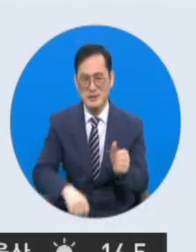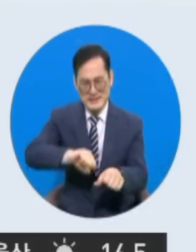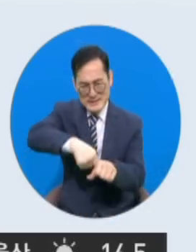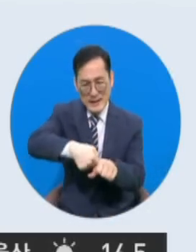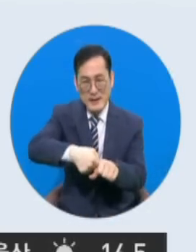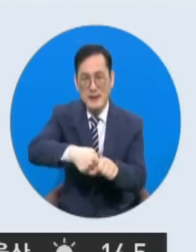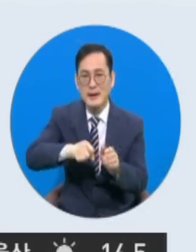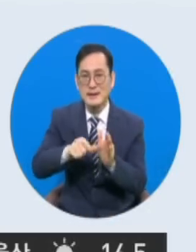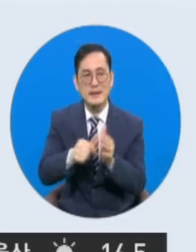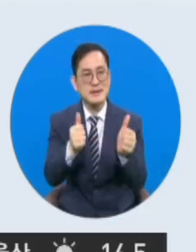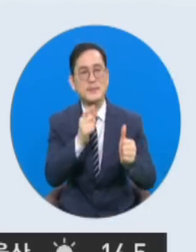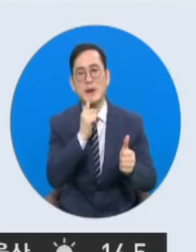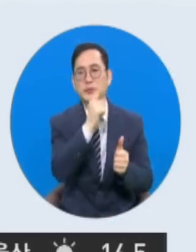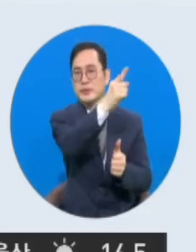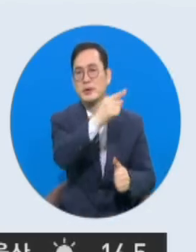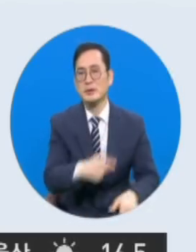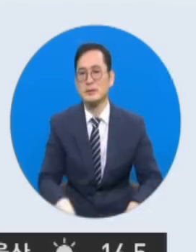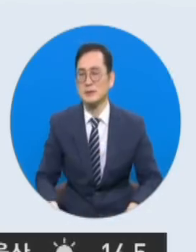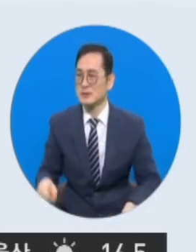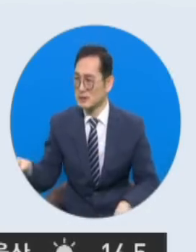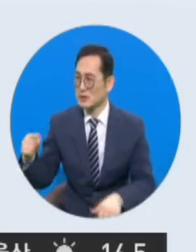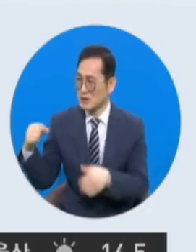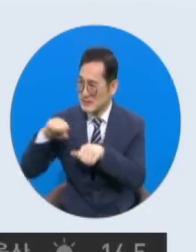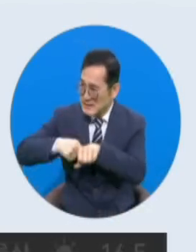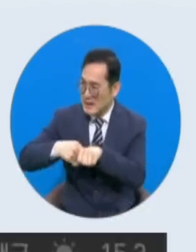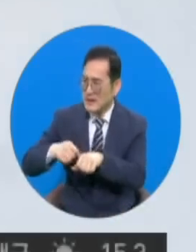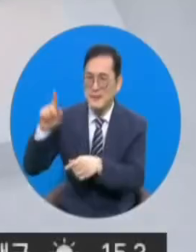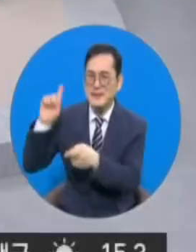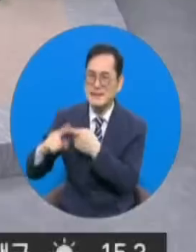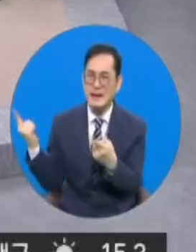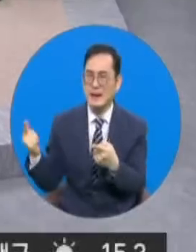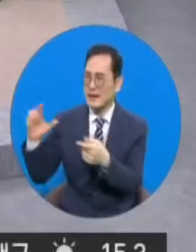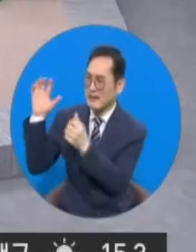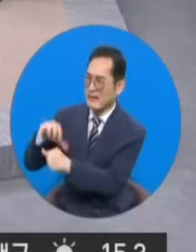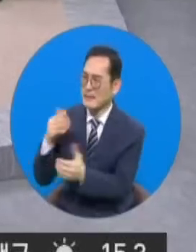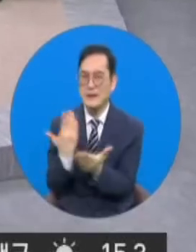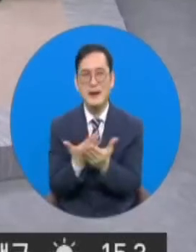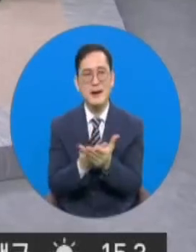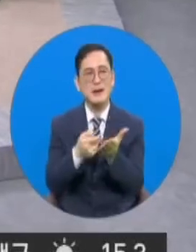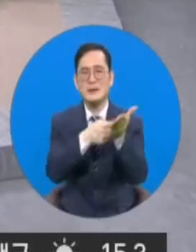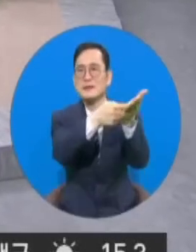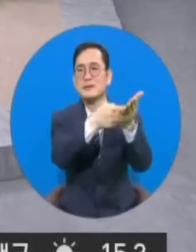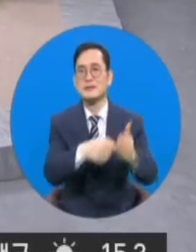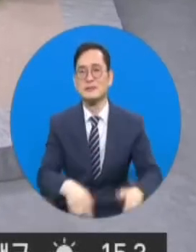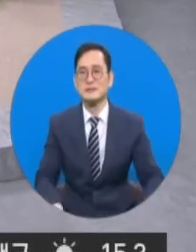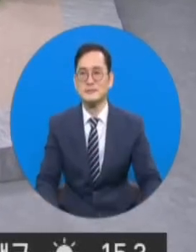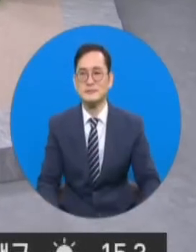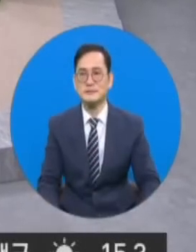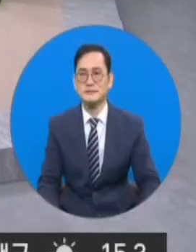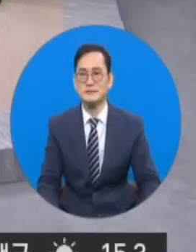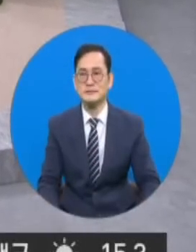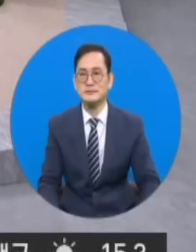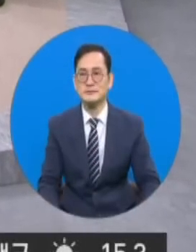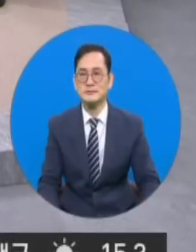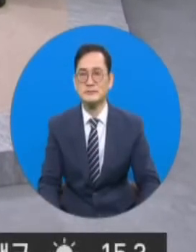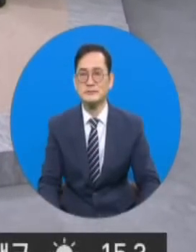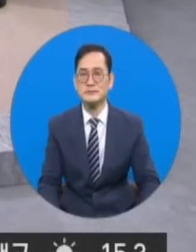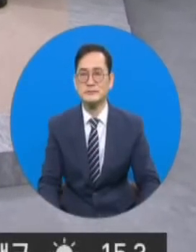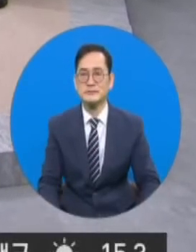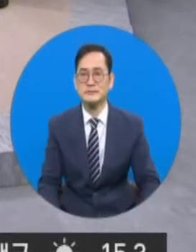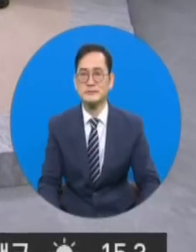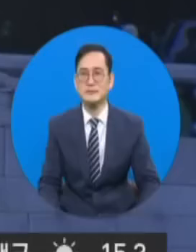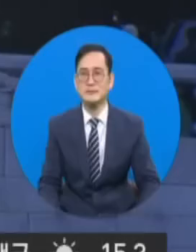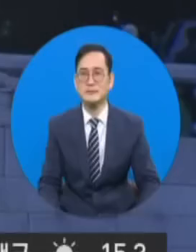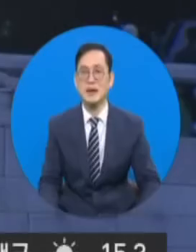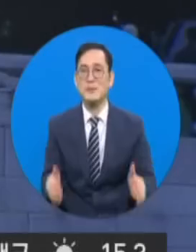재심도 하고 가처분 신청도 하고 당시 비대위원 한 명 한 명에게도 가처분해서